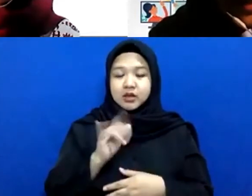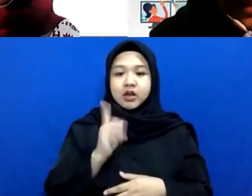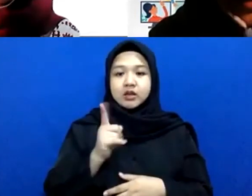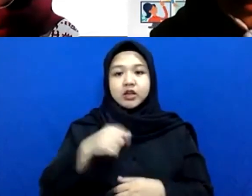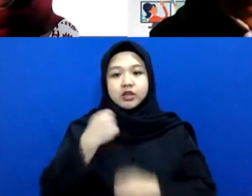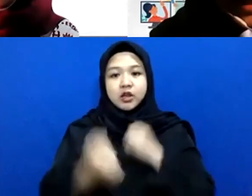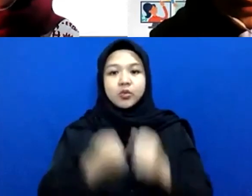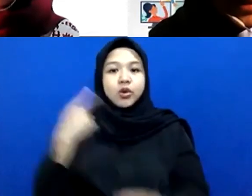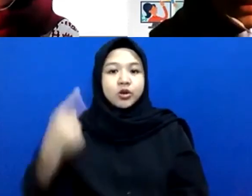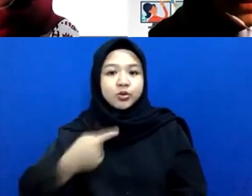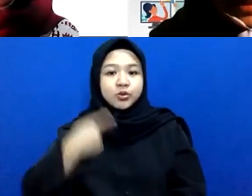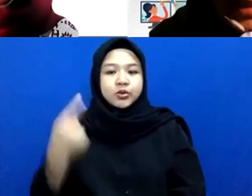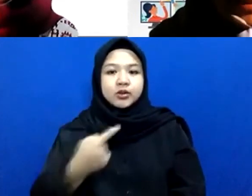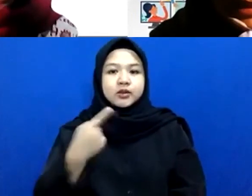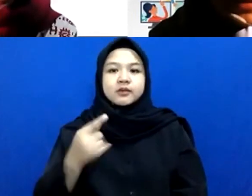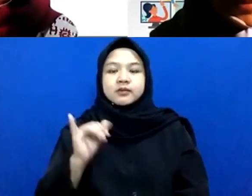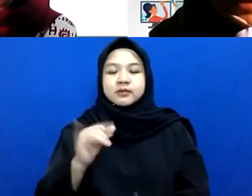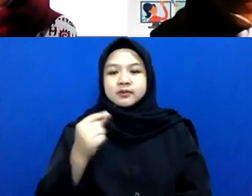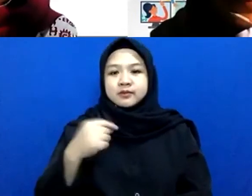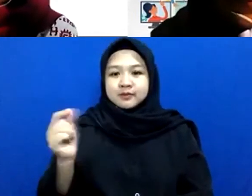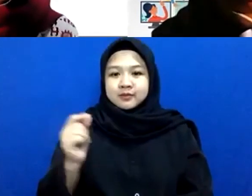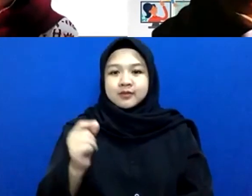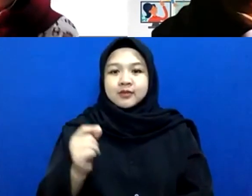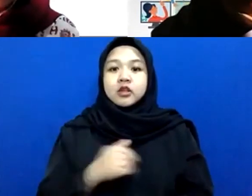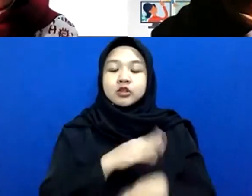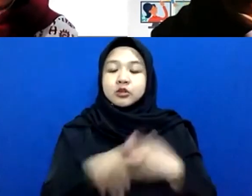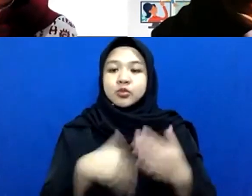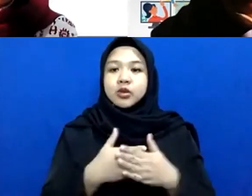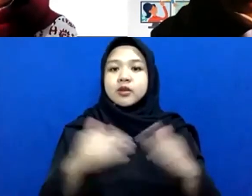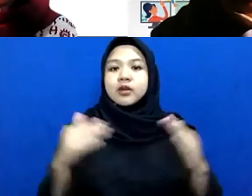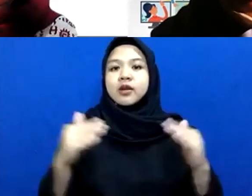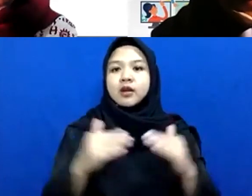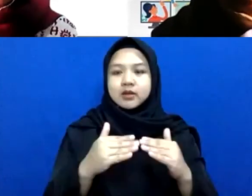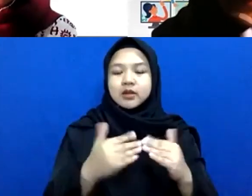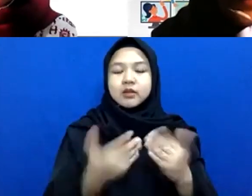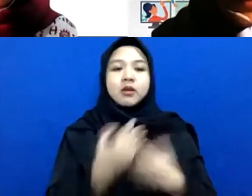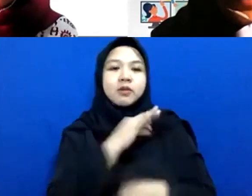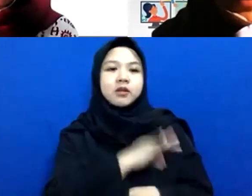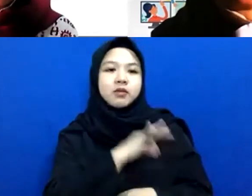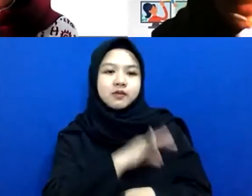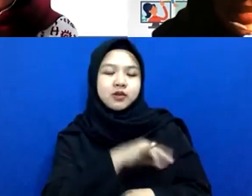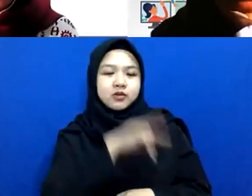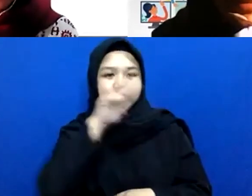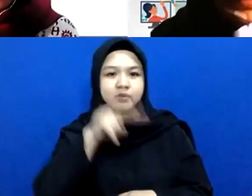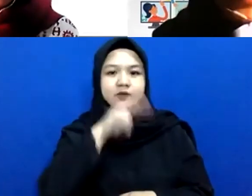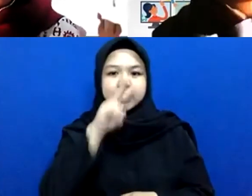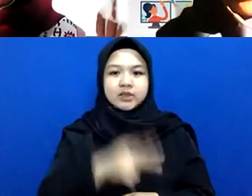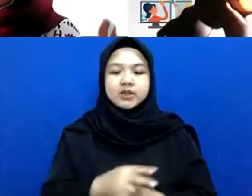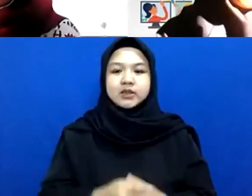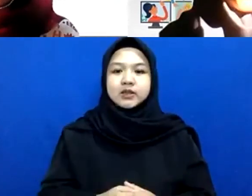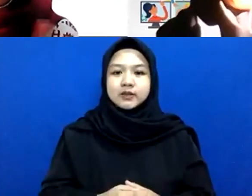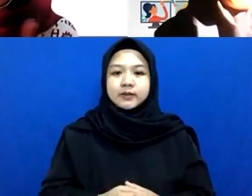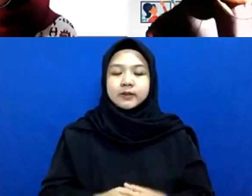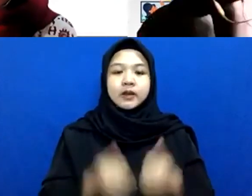rutin dan juga terjadwal. Dan semuanya adil rata mendapatkan manfaat dari supervisi itu sendiri. Iya.